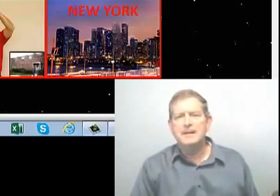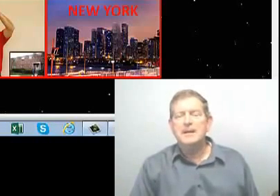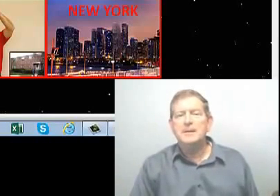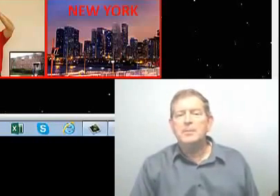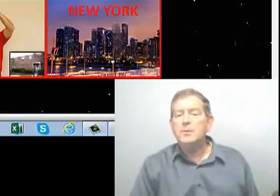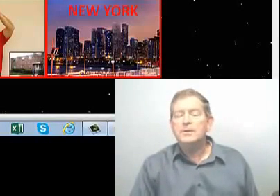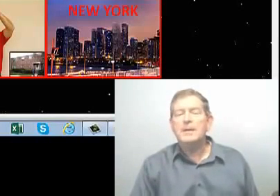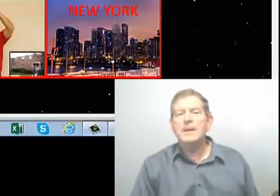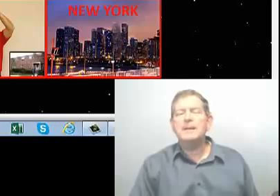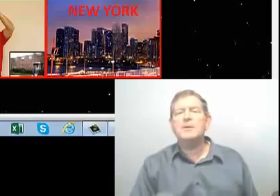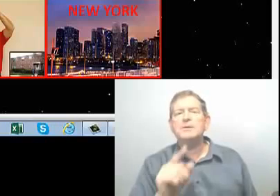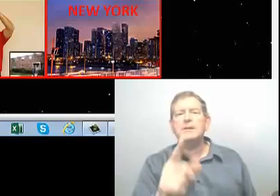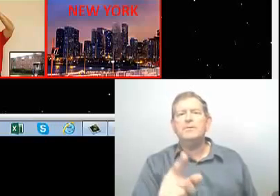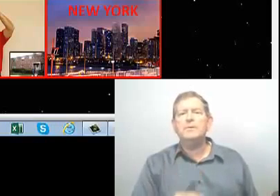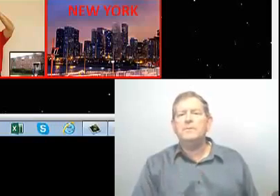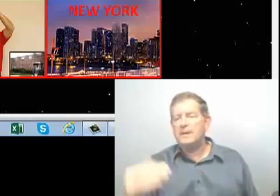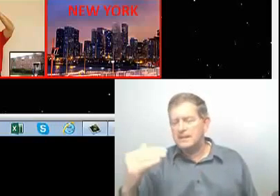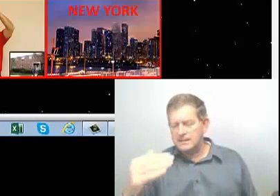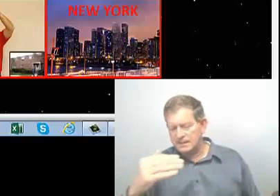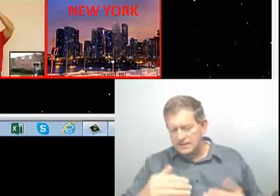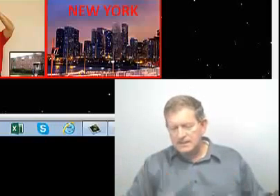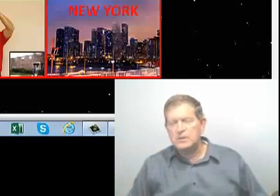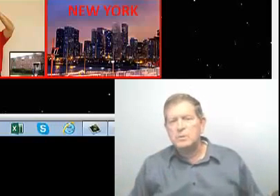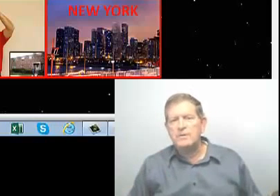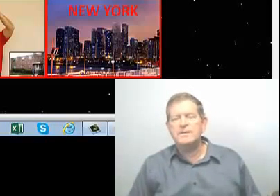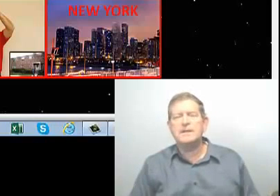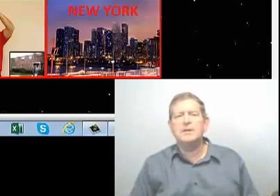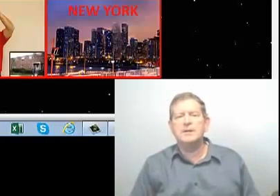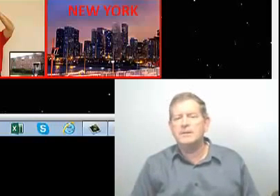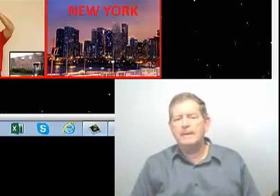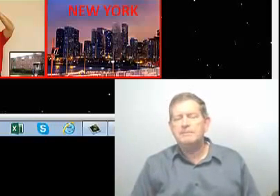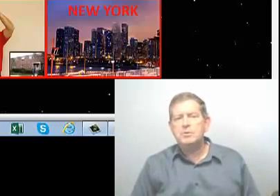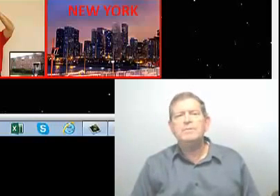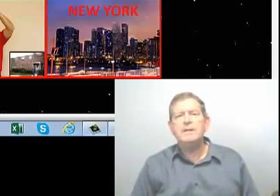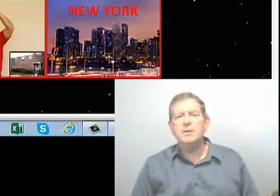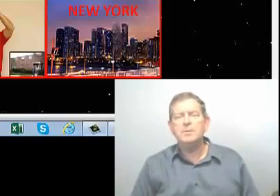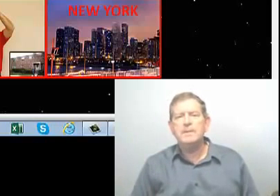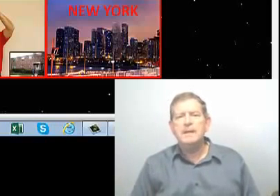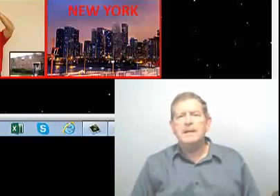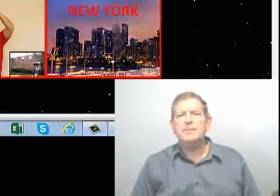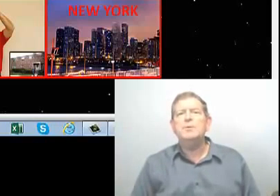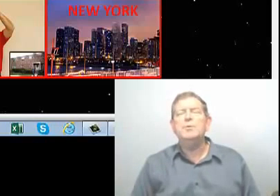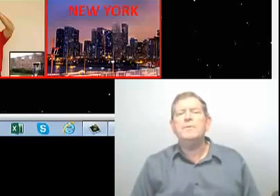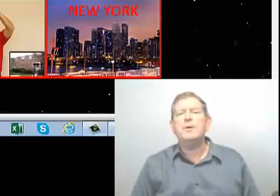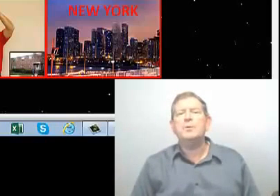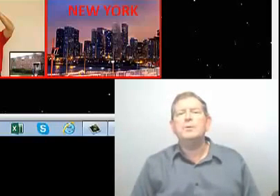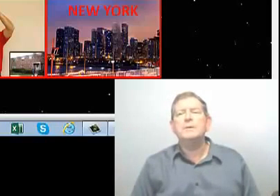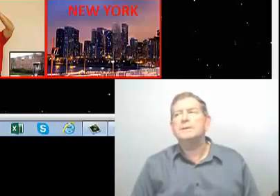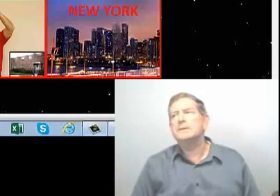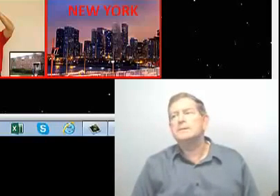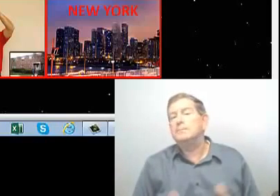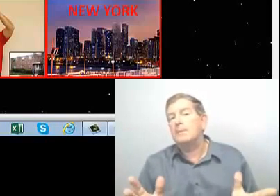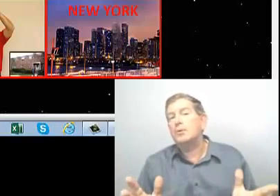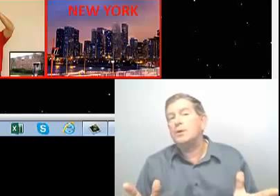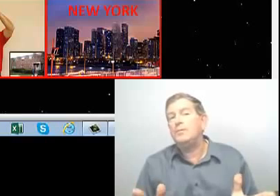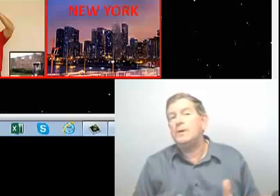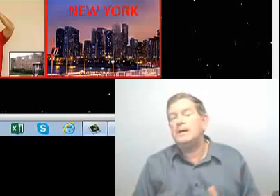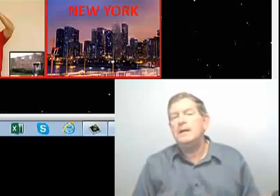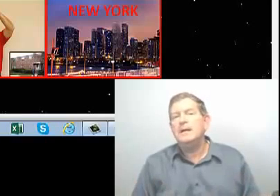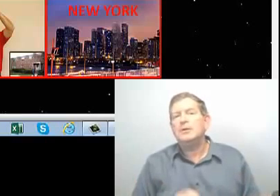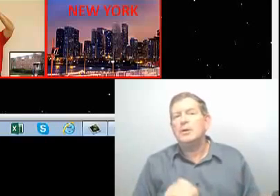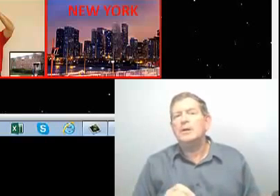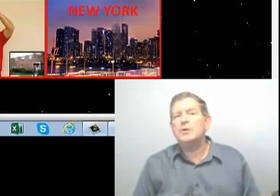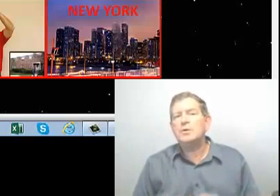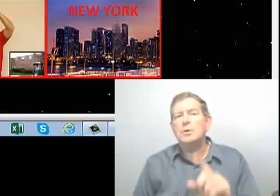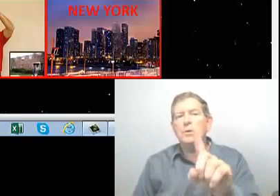ça. Bon, très bien. Maintenant, c'est à vous de faire les exercices qui suivent ce vidéo. Et puis, nous nous verrons la prochaine